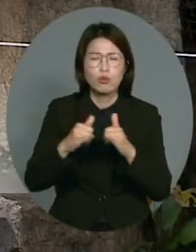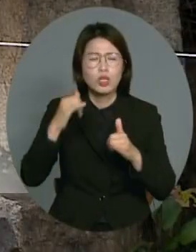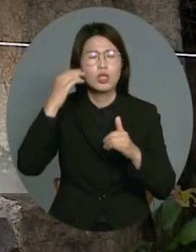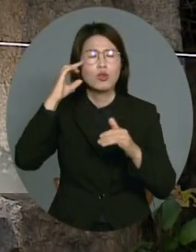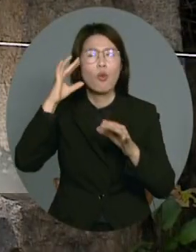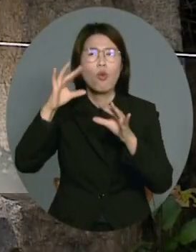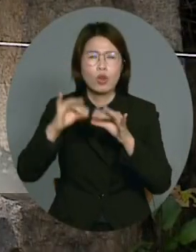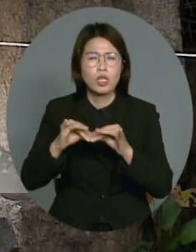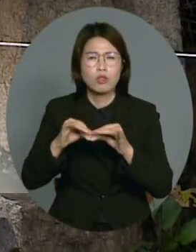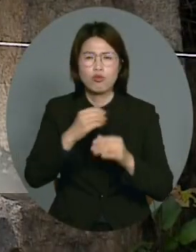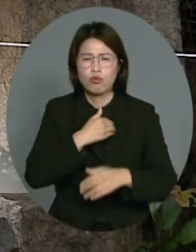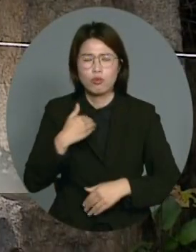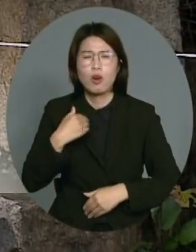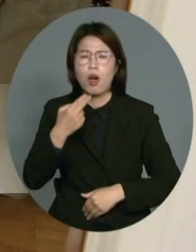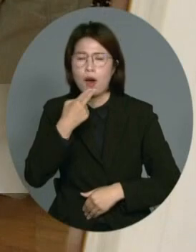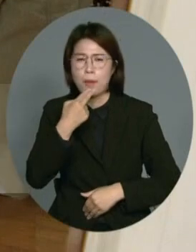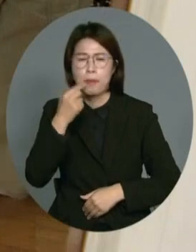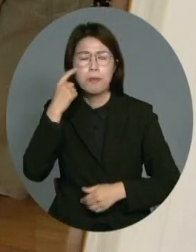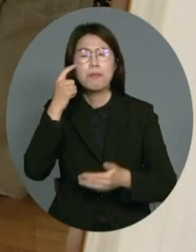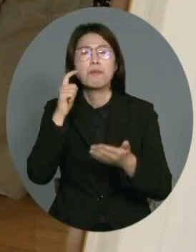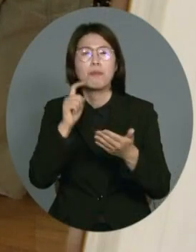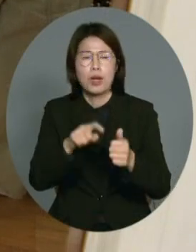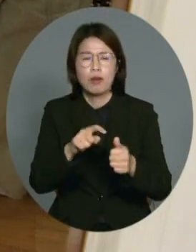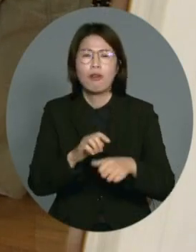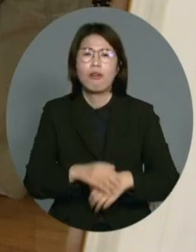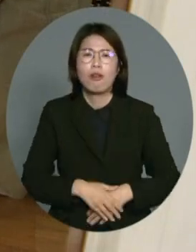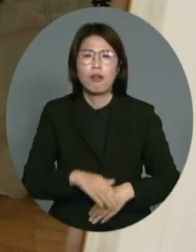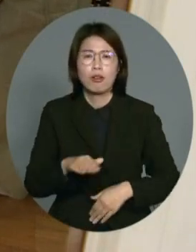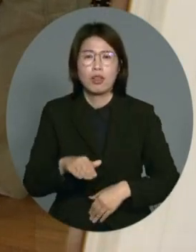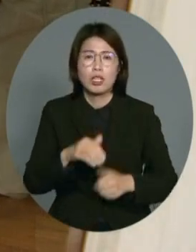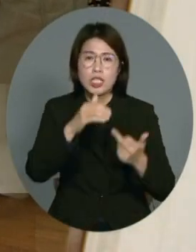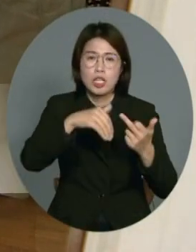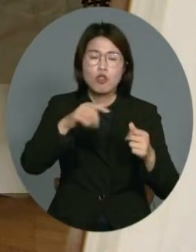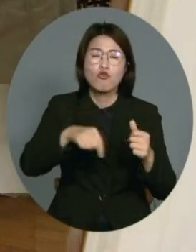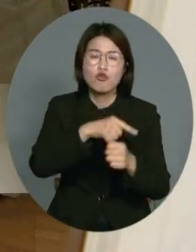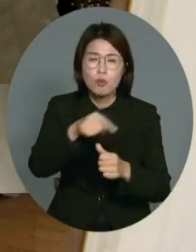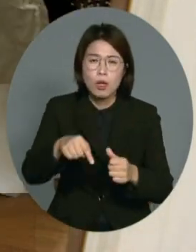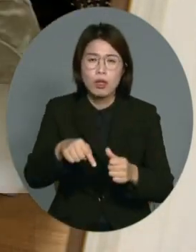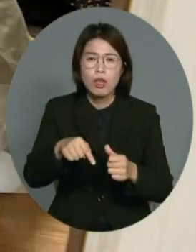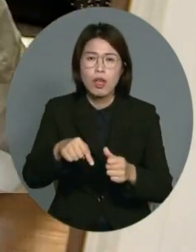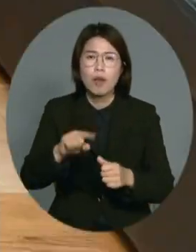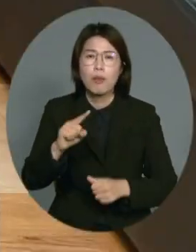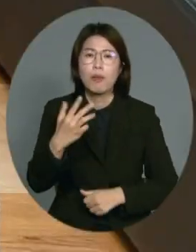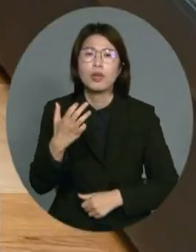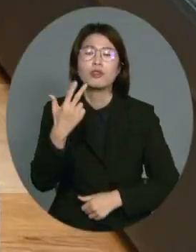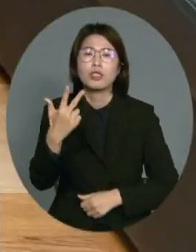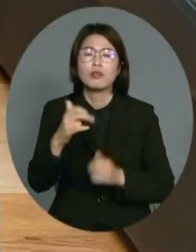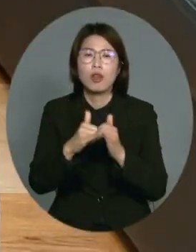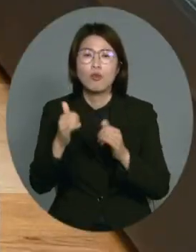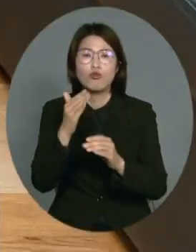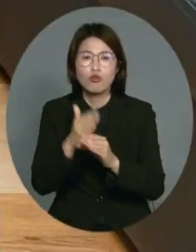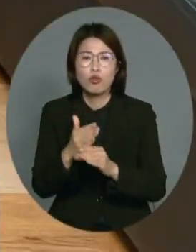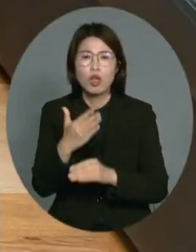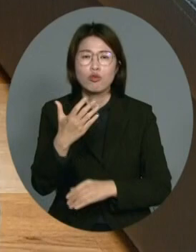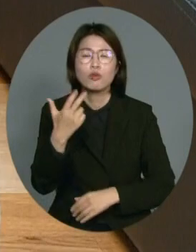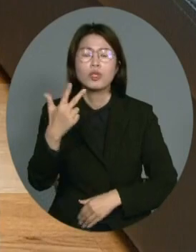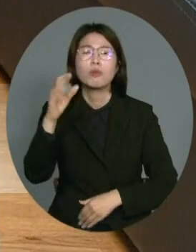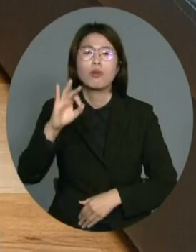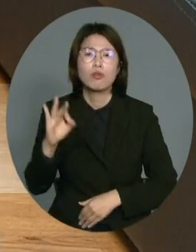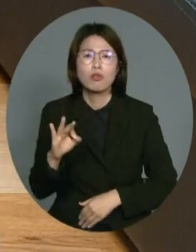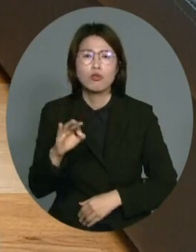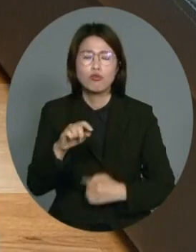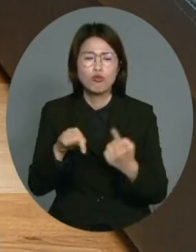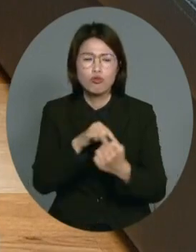거치지 않은 사실을 발견한 겁니다 채석장 인근의 원장님 마을 주민 1084명 중 97%가